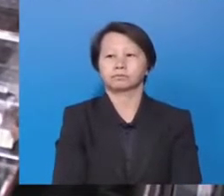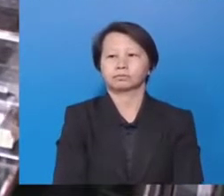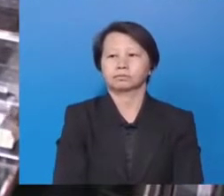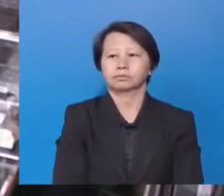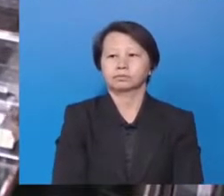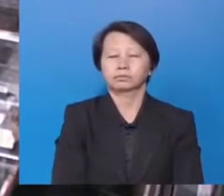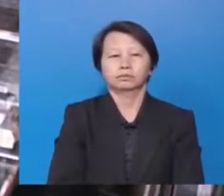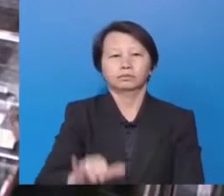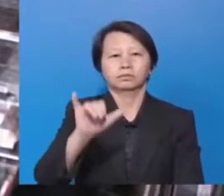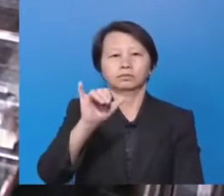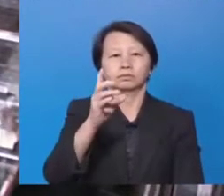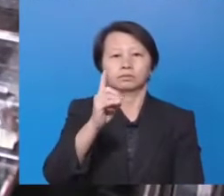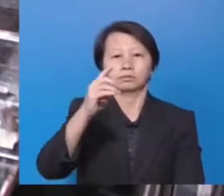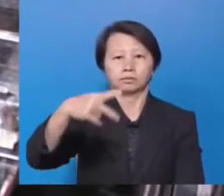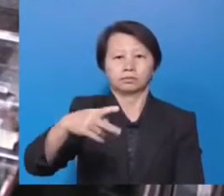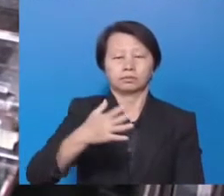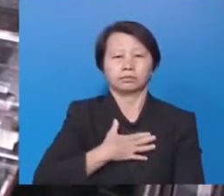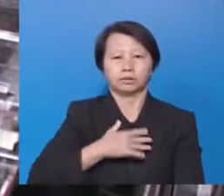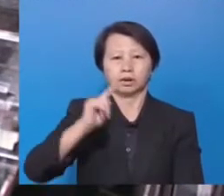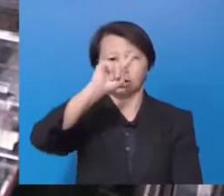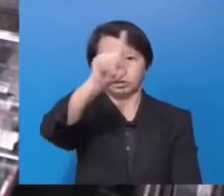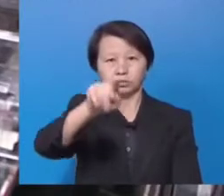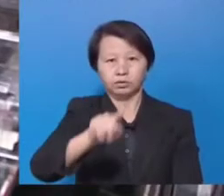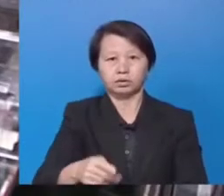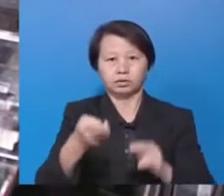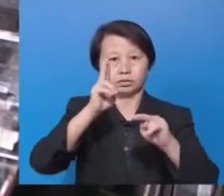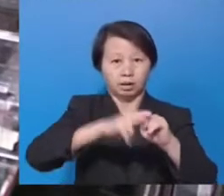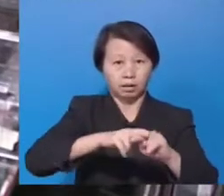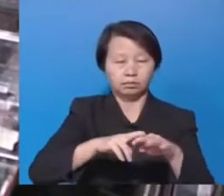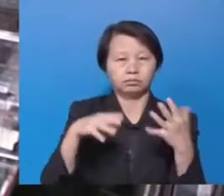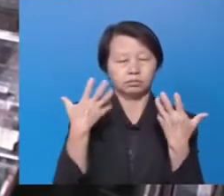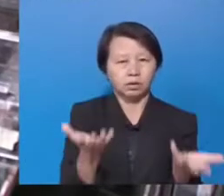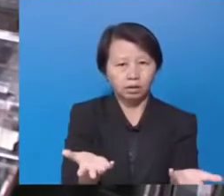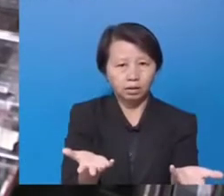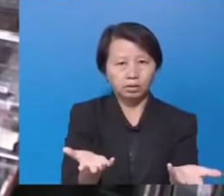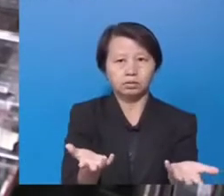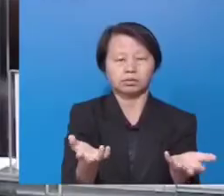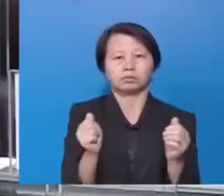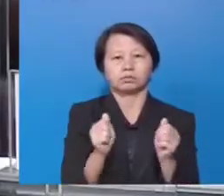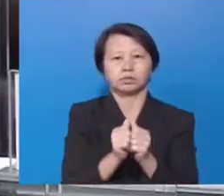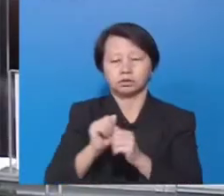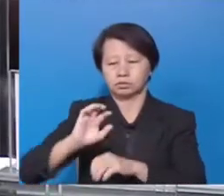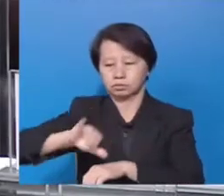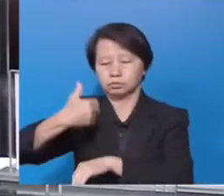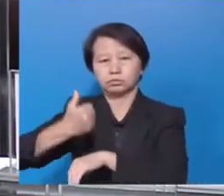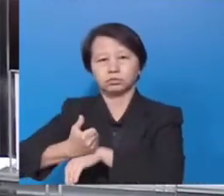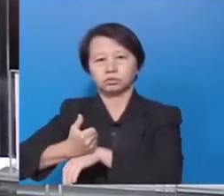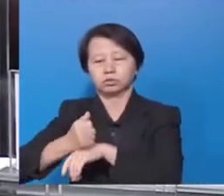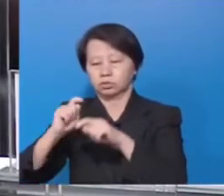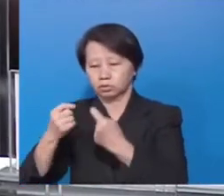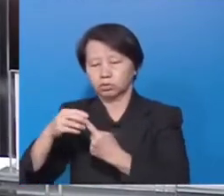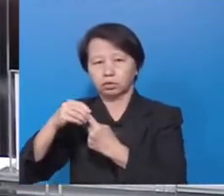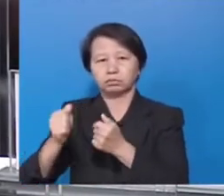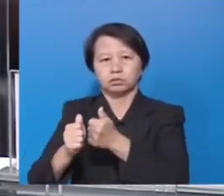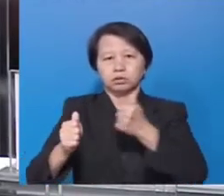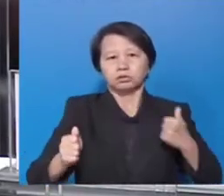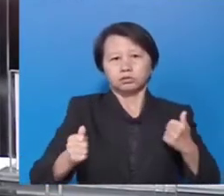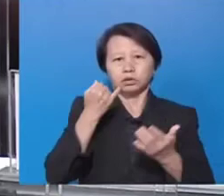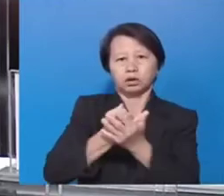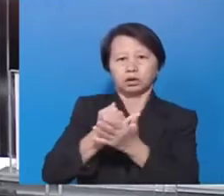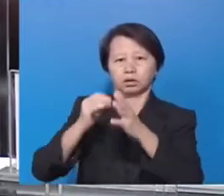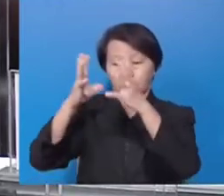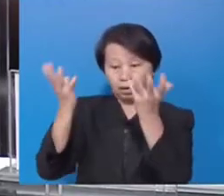m&c yang bertuah Soalnya teman saya Bagaimanakah dengan penumbuhan pasukan khas cegah